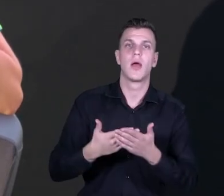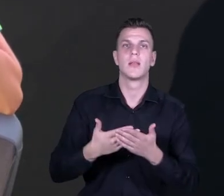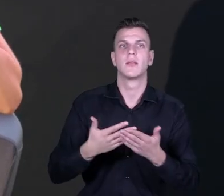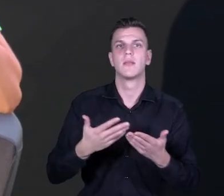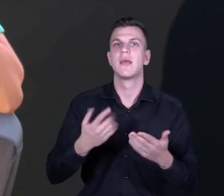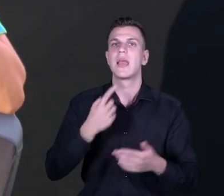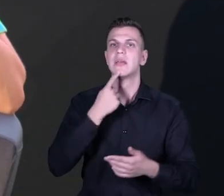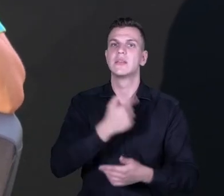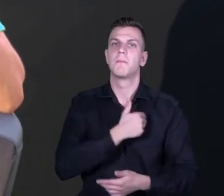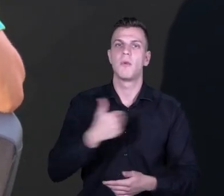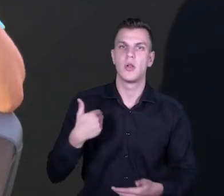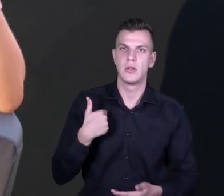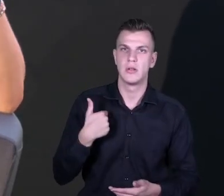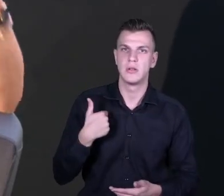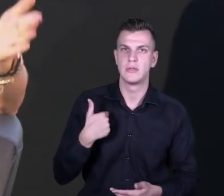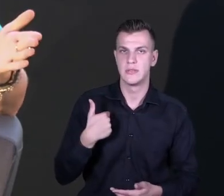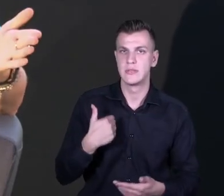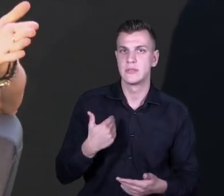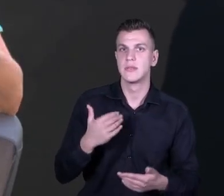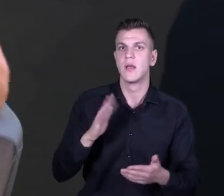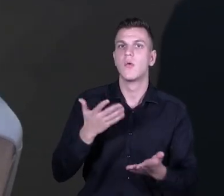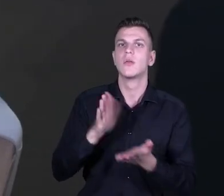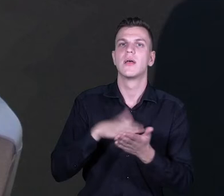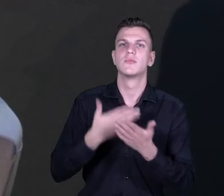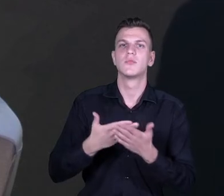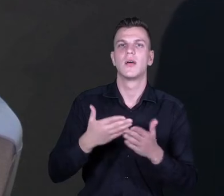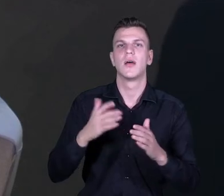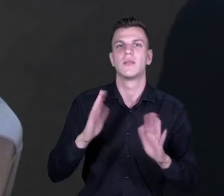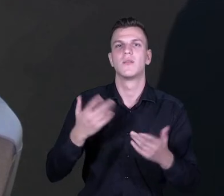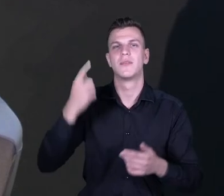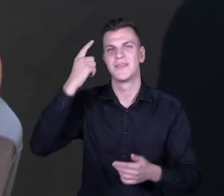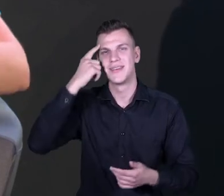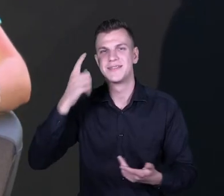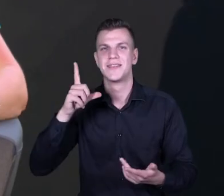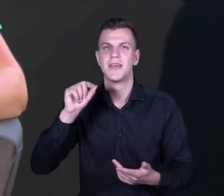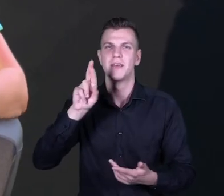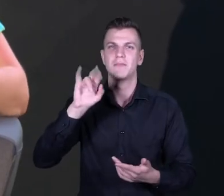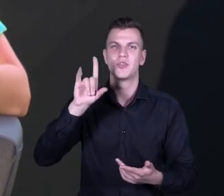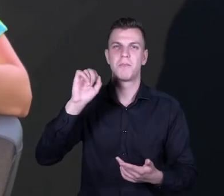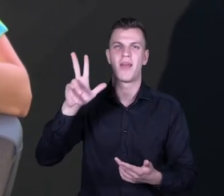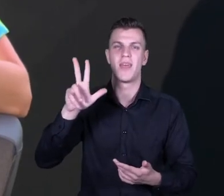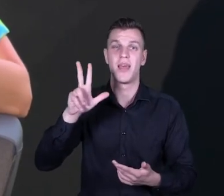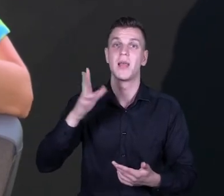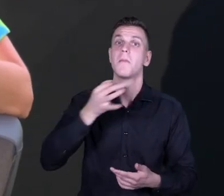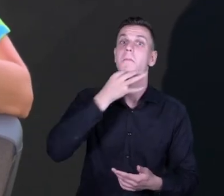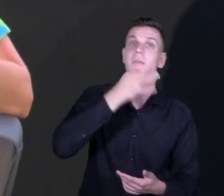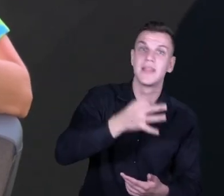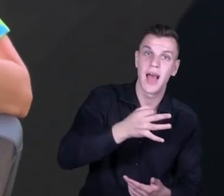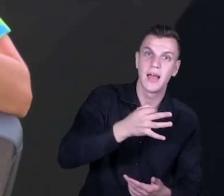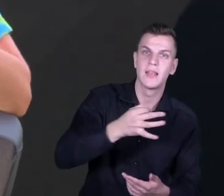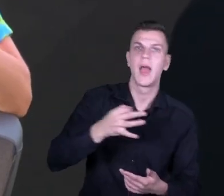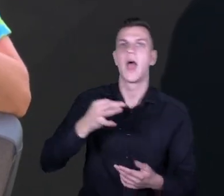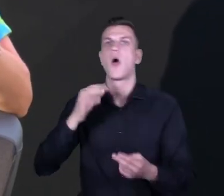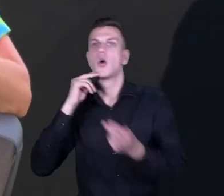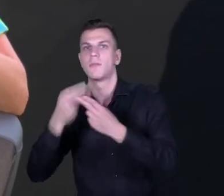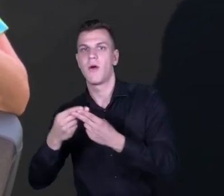jeżeli chodzi o klasy, bo była nazwa przypadka i jego pytanie i trzeba było się dopasować. Czasami to chcieli się w trójki